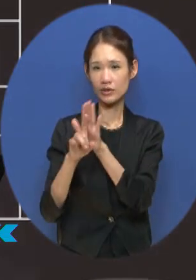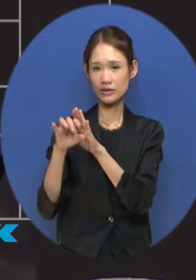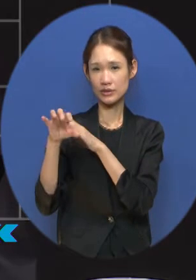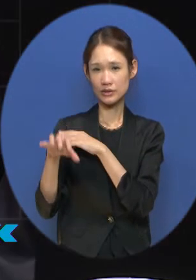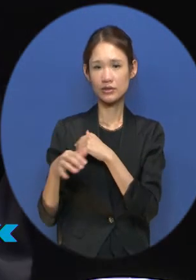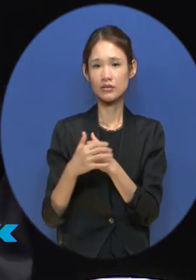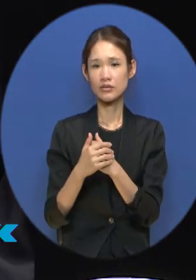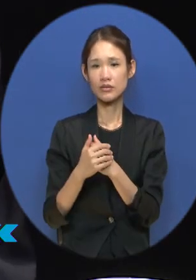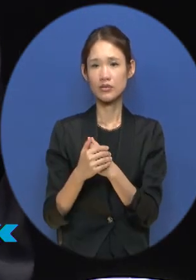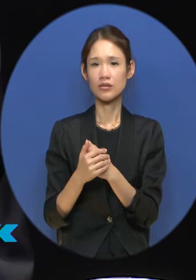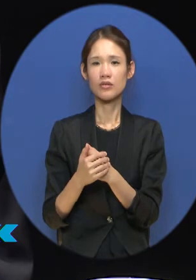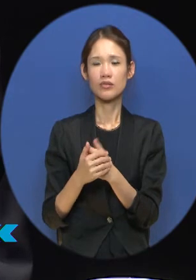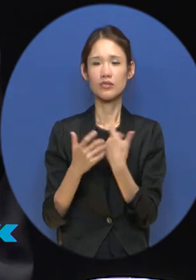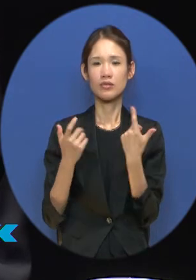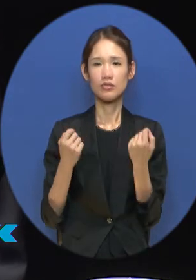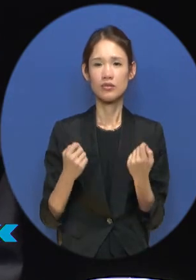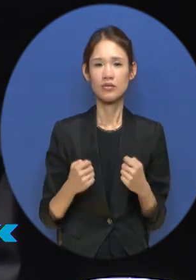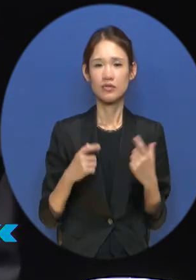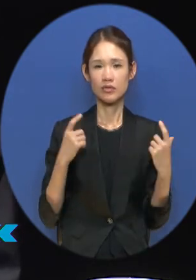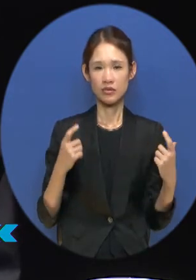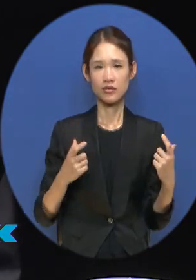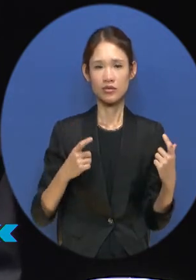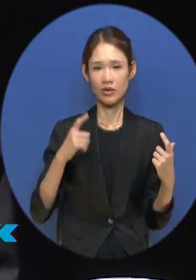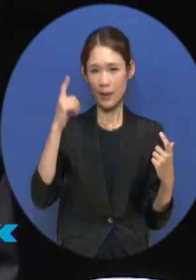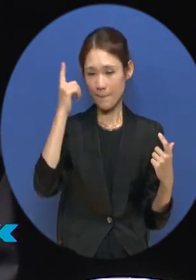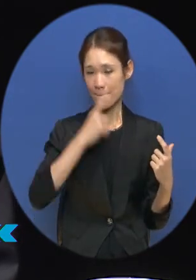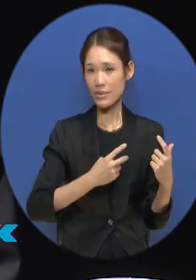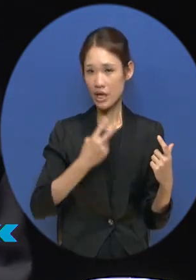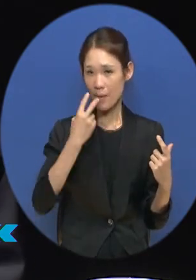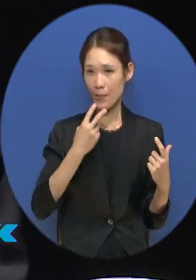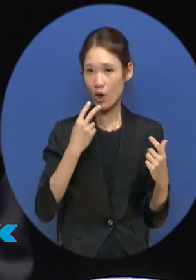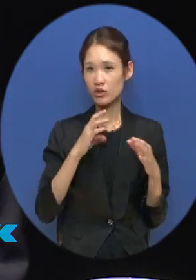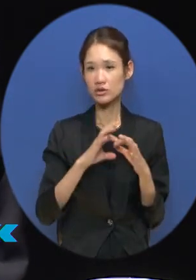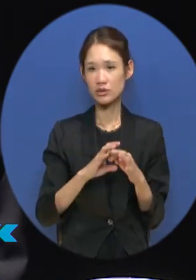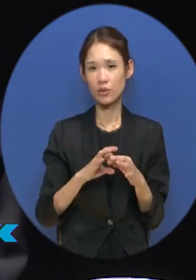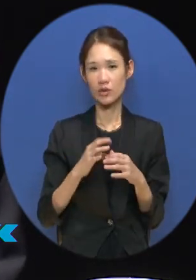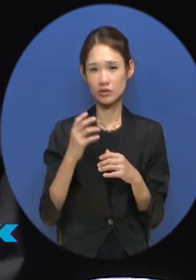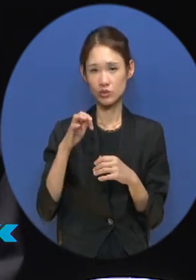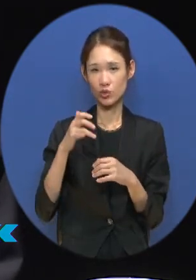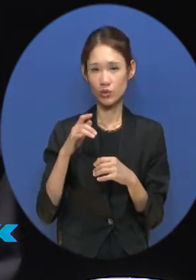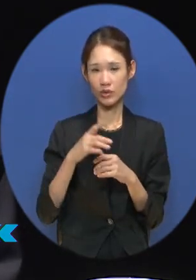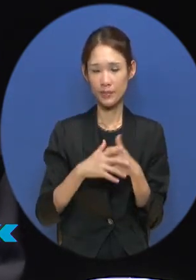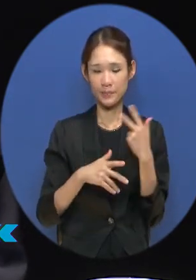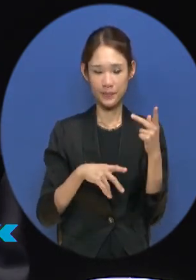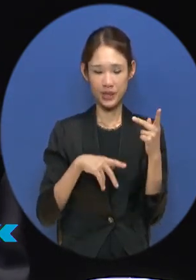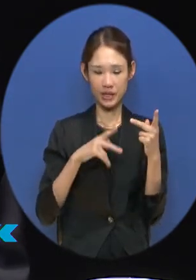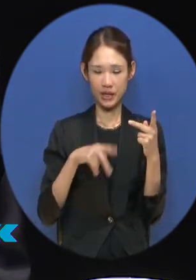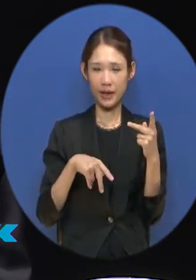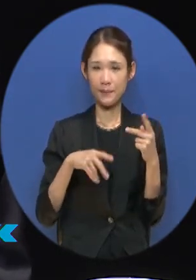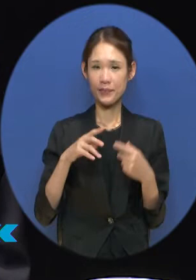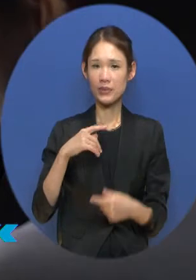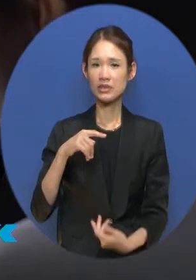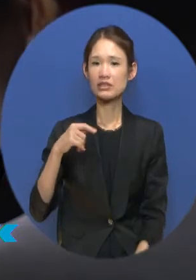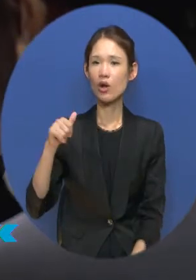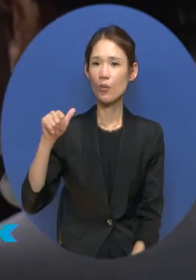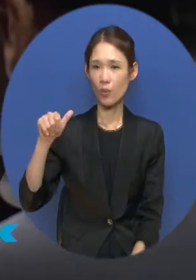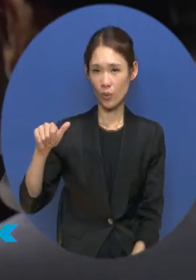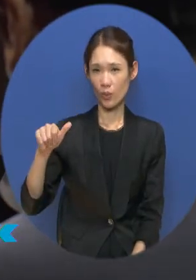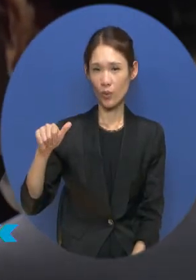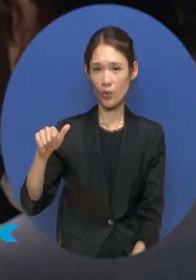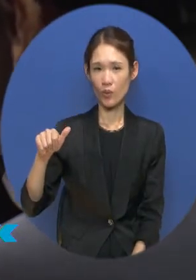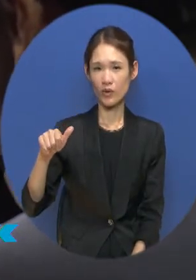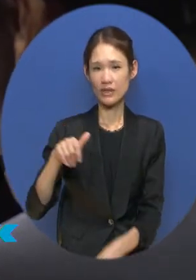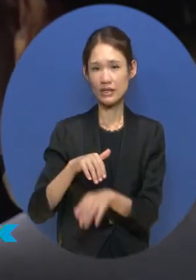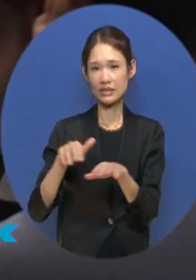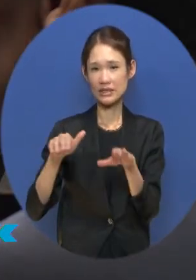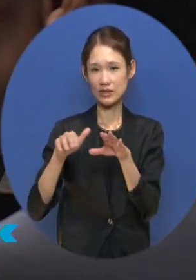이런 지역들도 지금 미세먼지의 그 초미세먼지죠. PM2.5. 네. 초미세먼지의 그